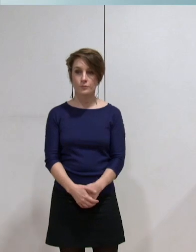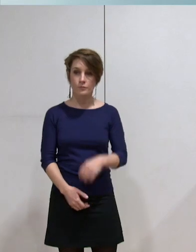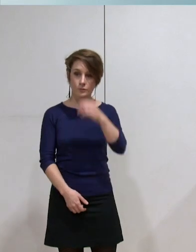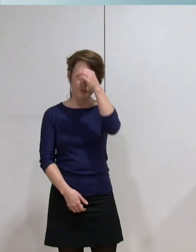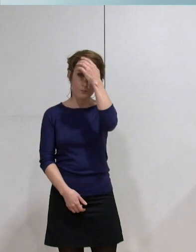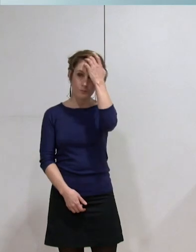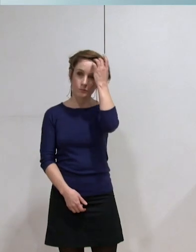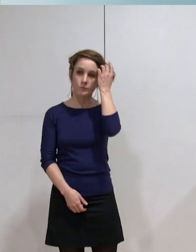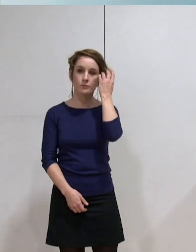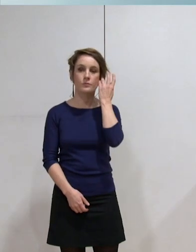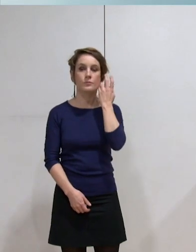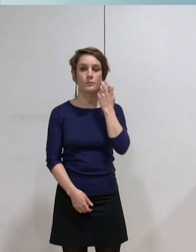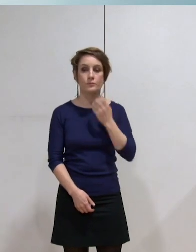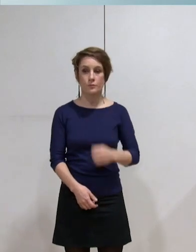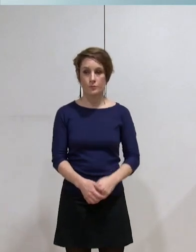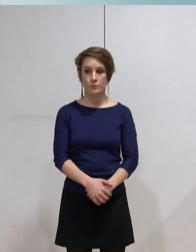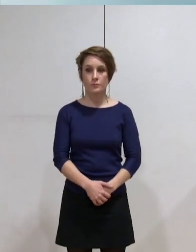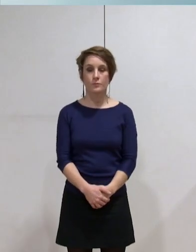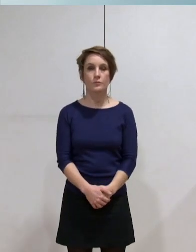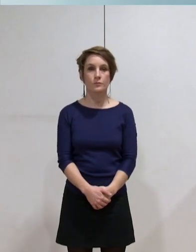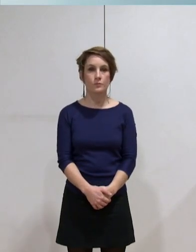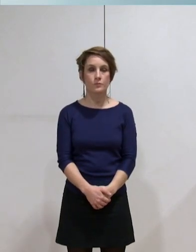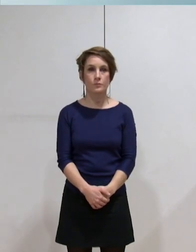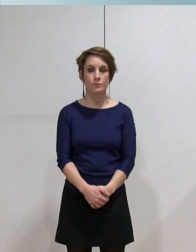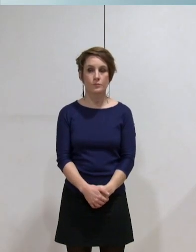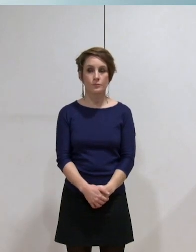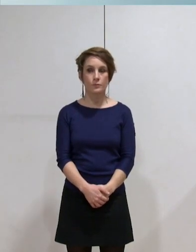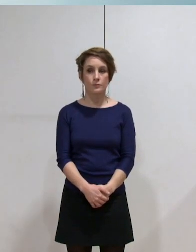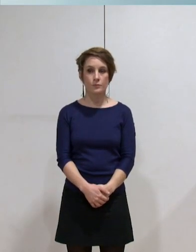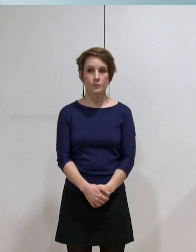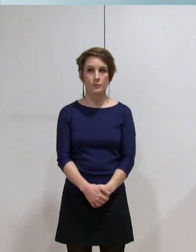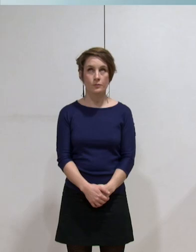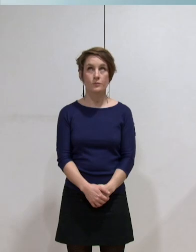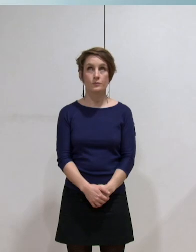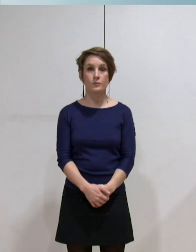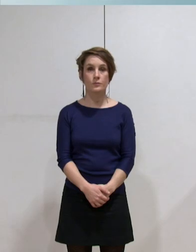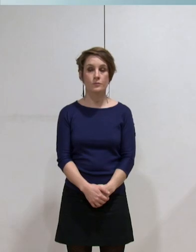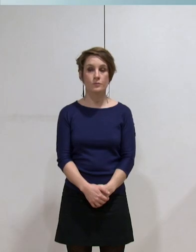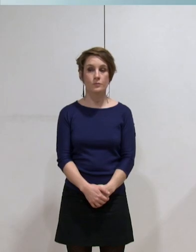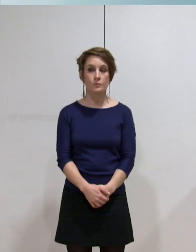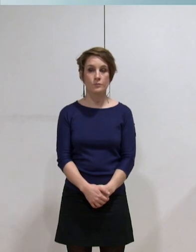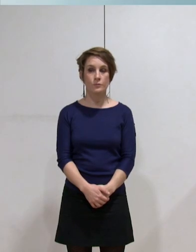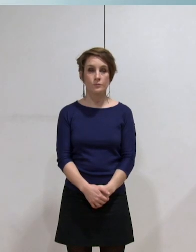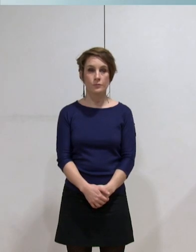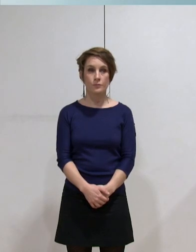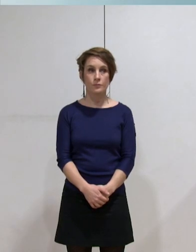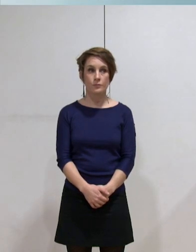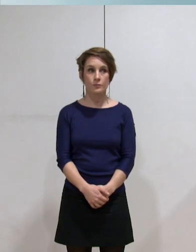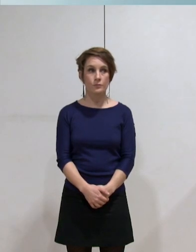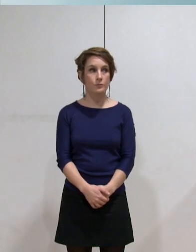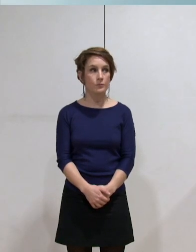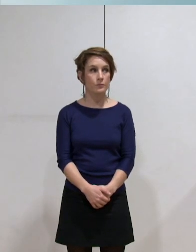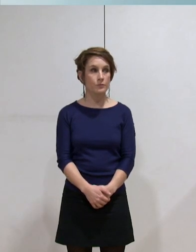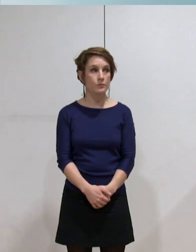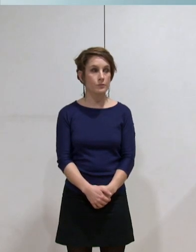Sarah boucala monsieur Paul Bron monsieur George burba madame Jeanne